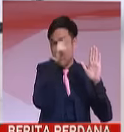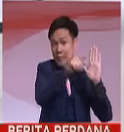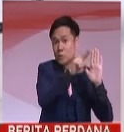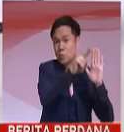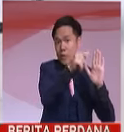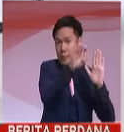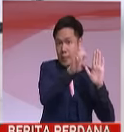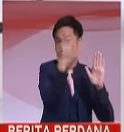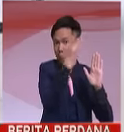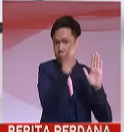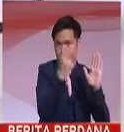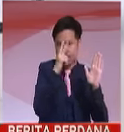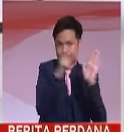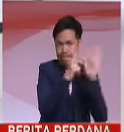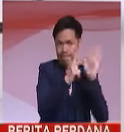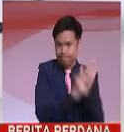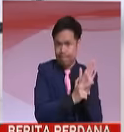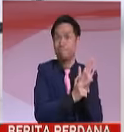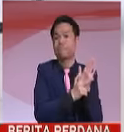dan YKS